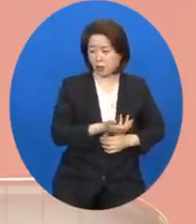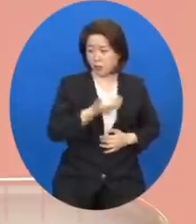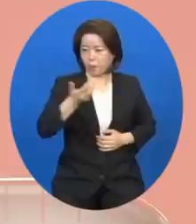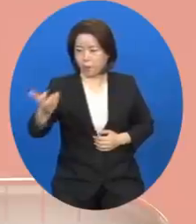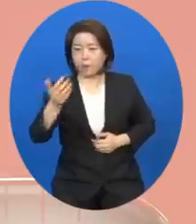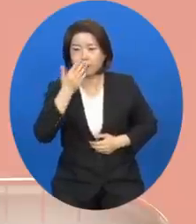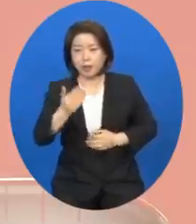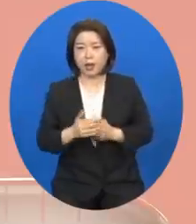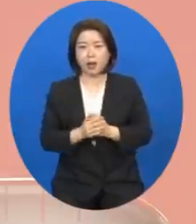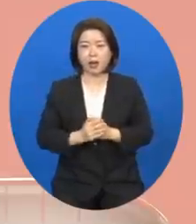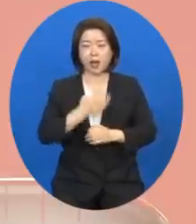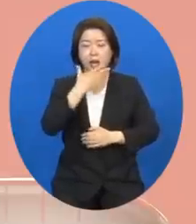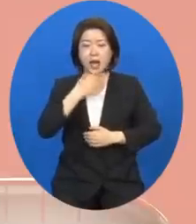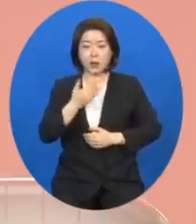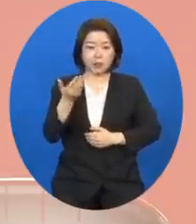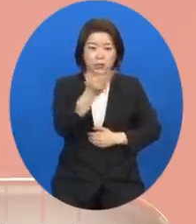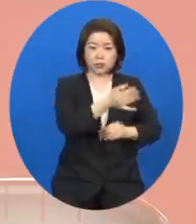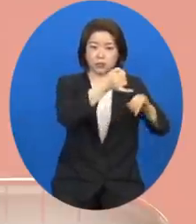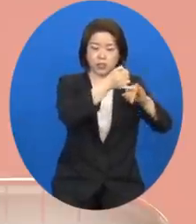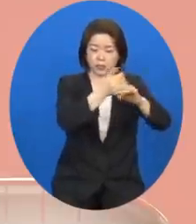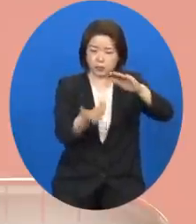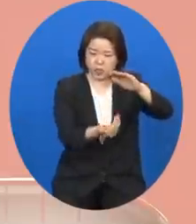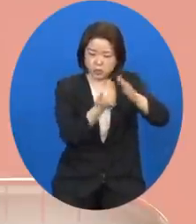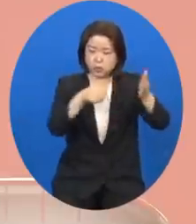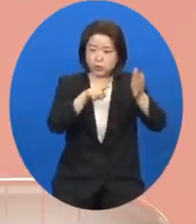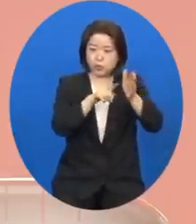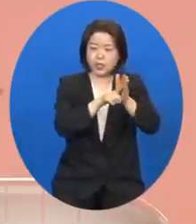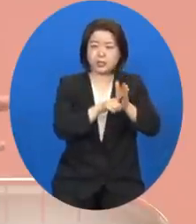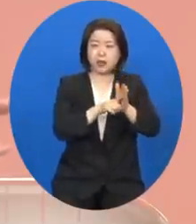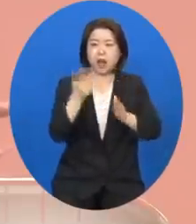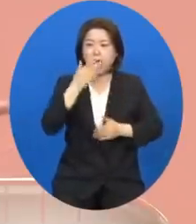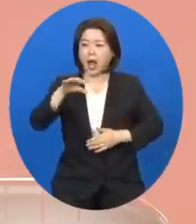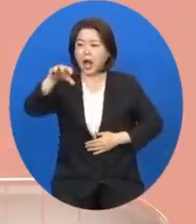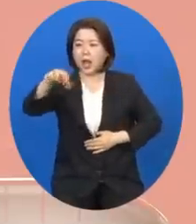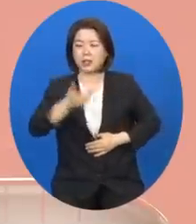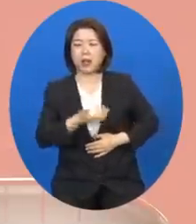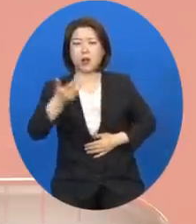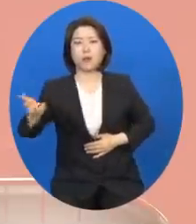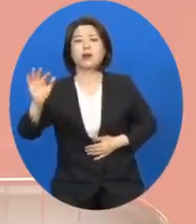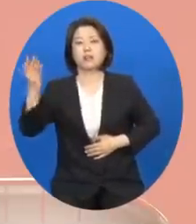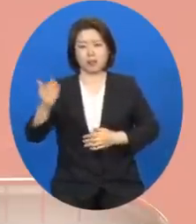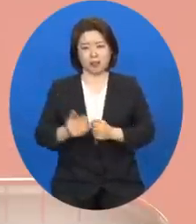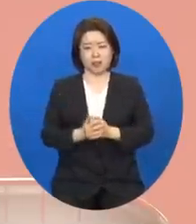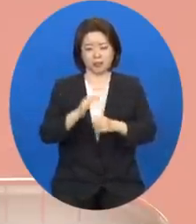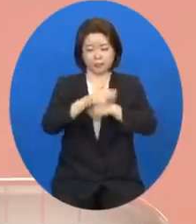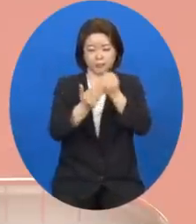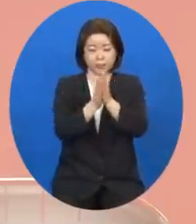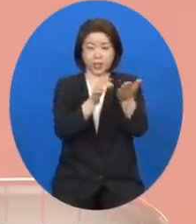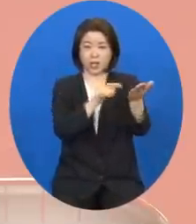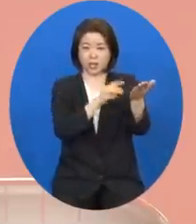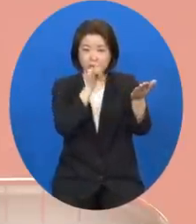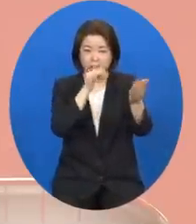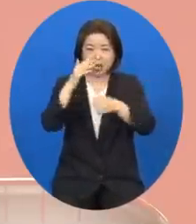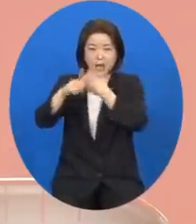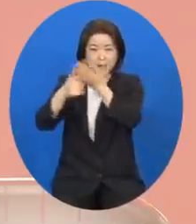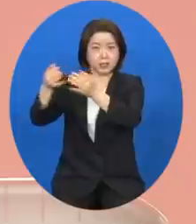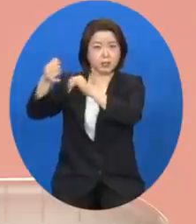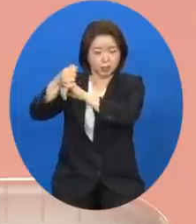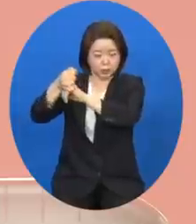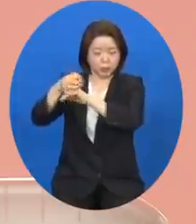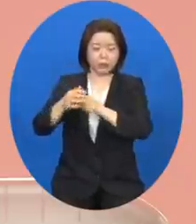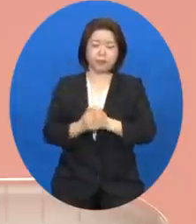아브라함에게 하신 약속을 이루시려고. 그러니까 여러분, 성경에 나오는 하나님의 약속들, 예수 믿으면